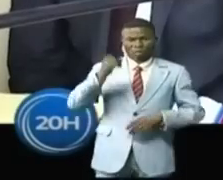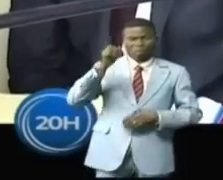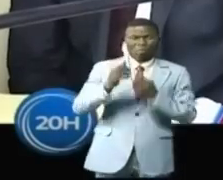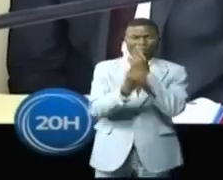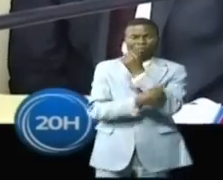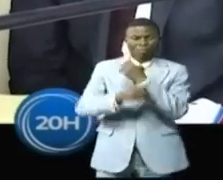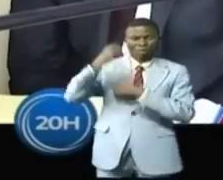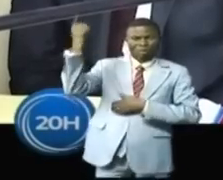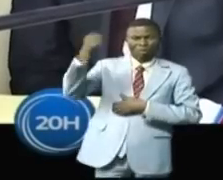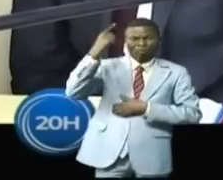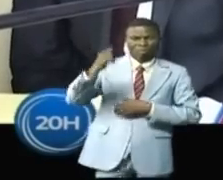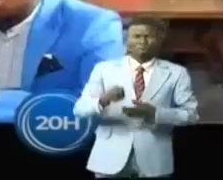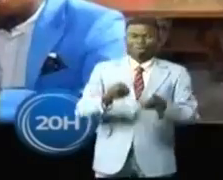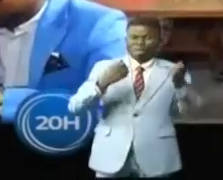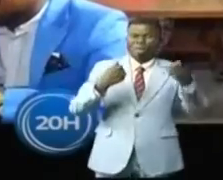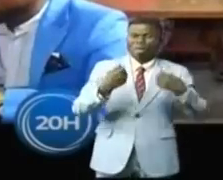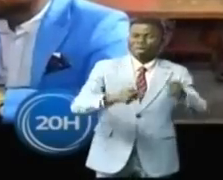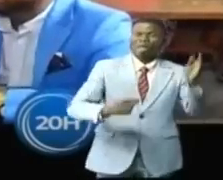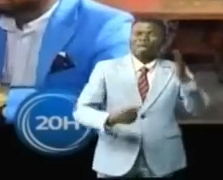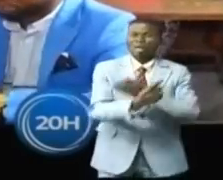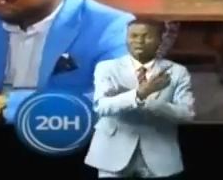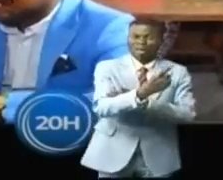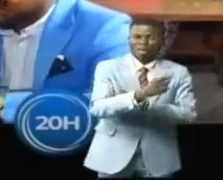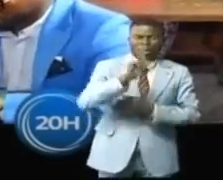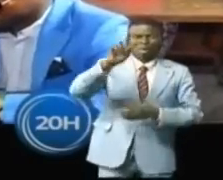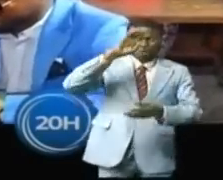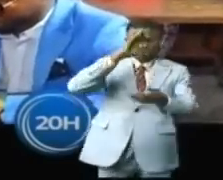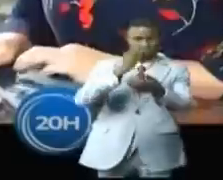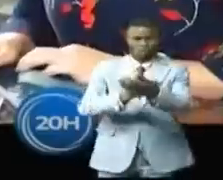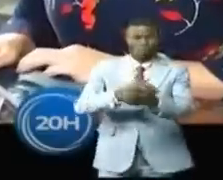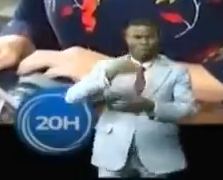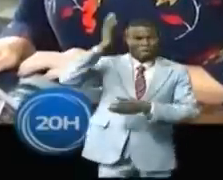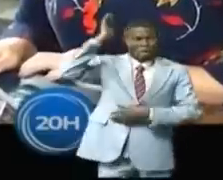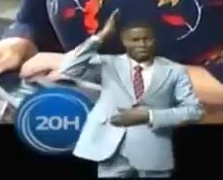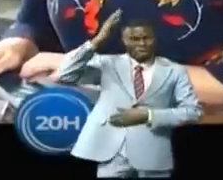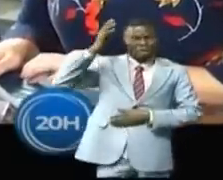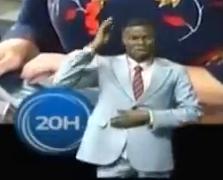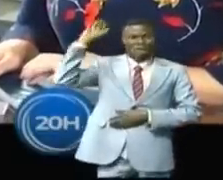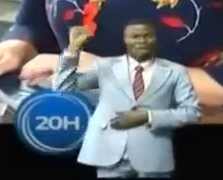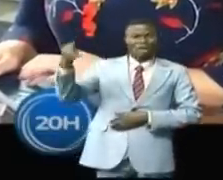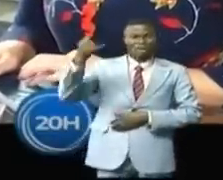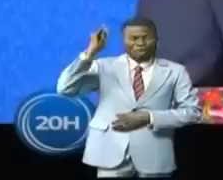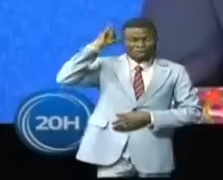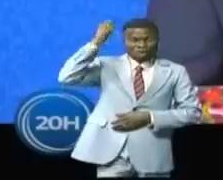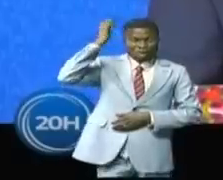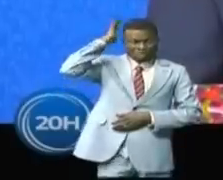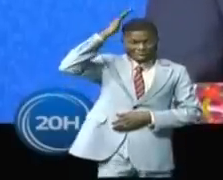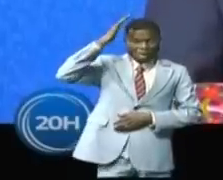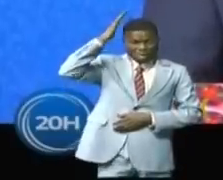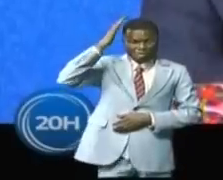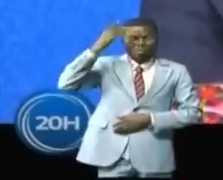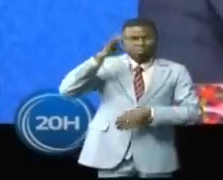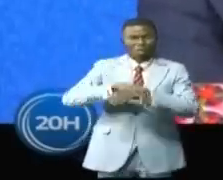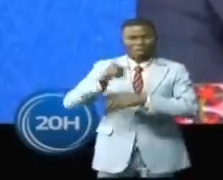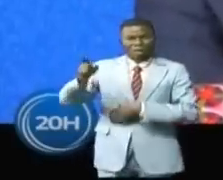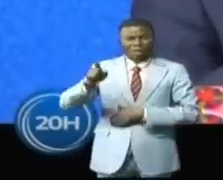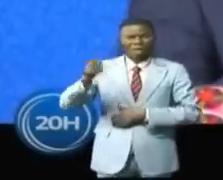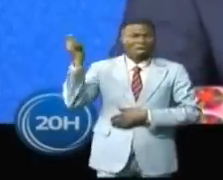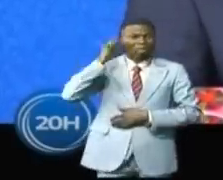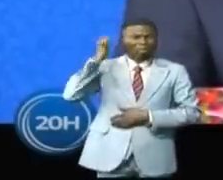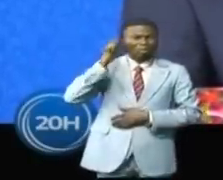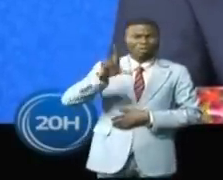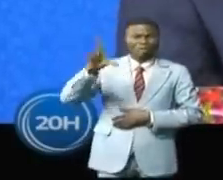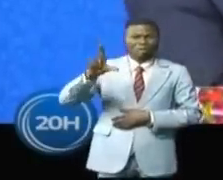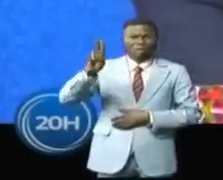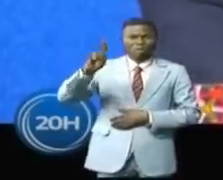monde à livrer ses fils auteurs de crimes contre l'humanité, crimes de guerre et crimes de génocide. Le professeur Luzolo Bambi